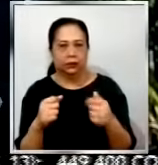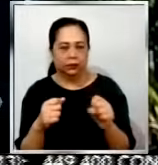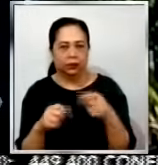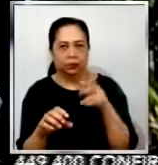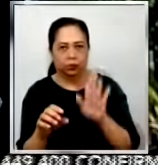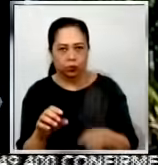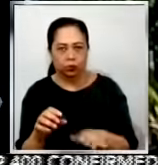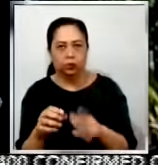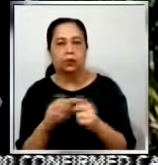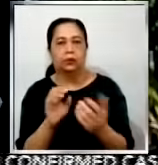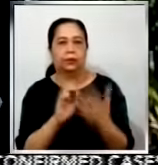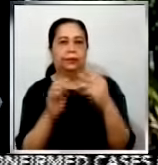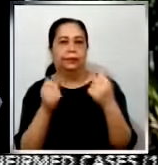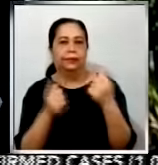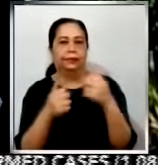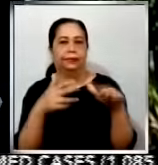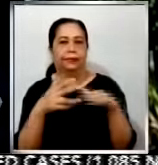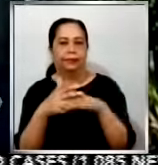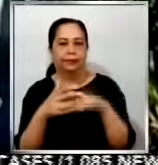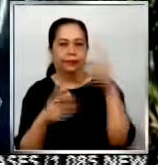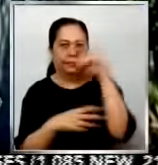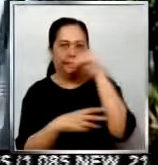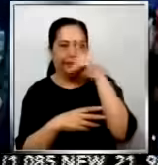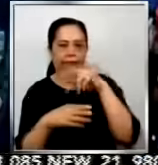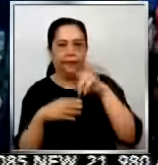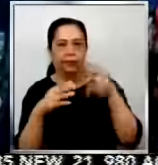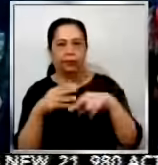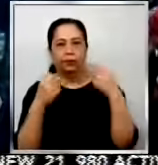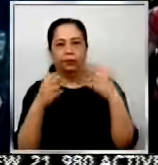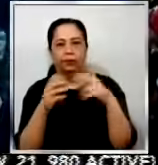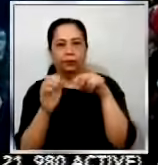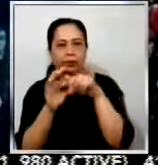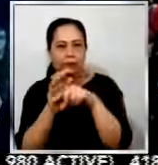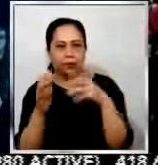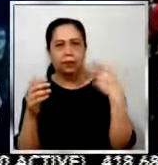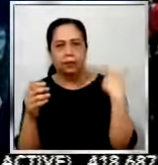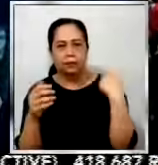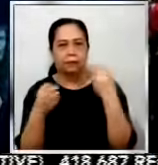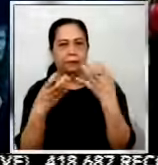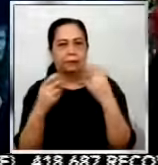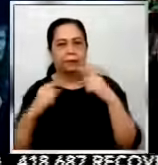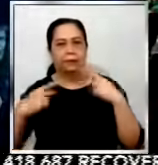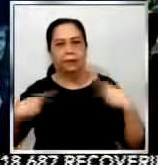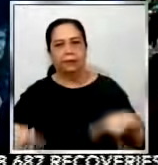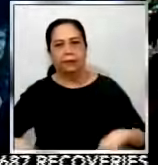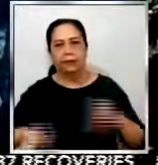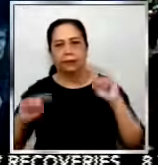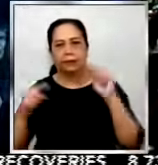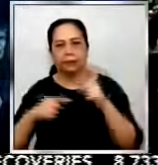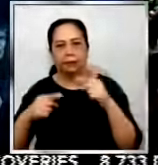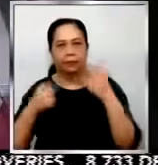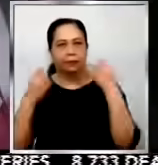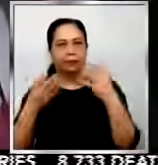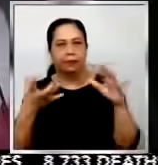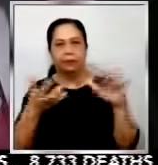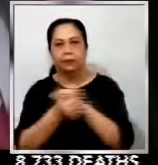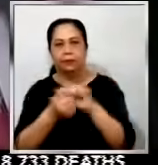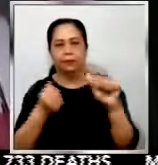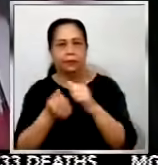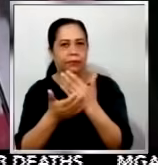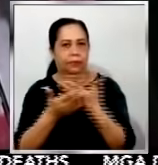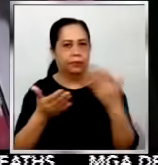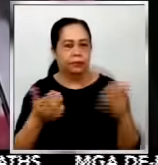driver sa reklamong reckless imprudence resulting in homicide, multiple physical injuries, and multiple damage to properties. Ayon